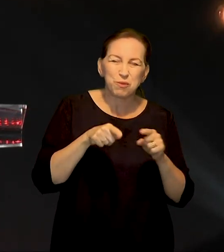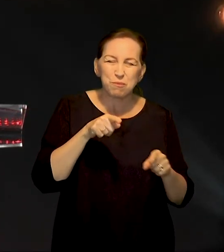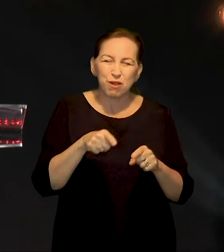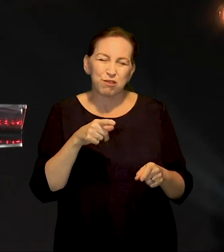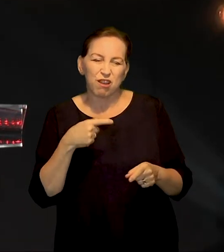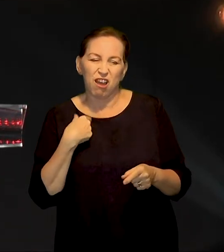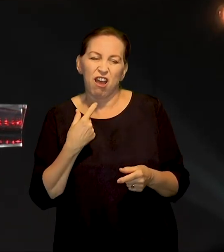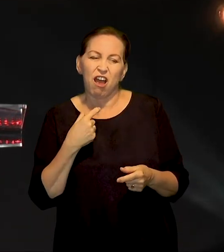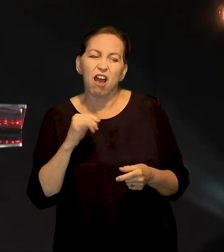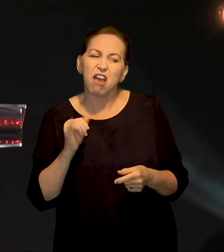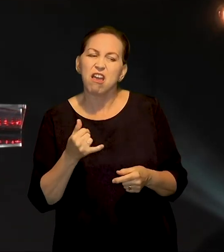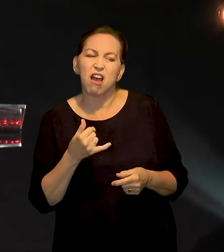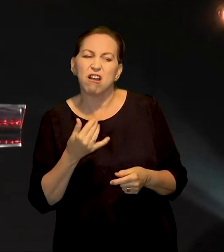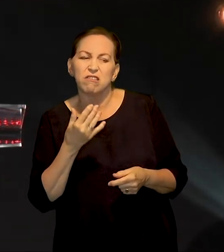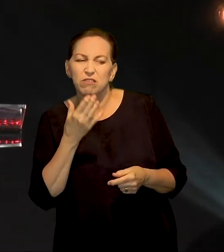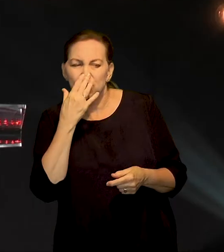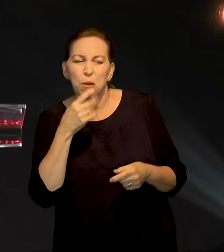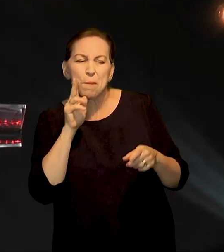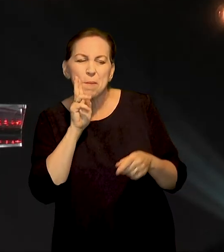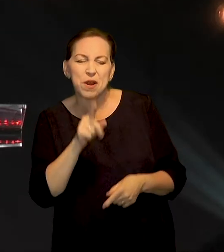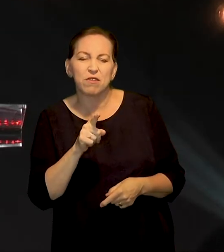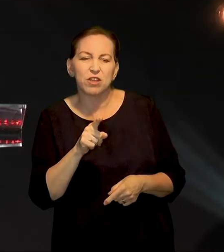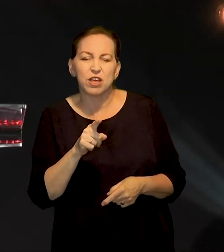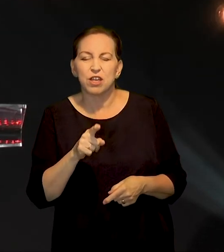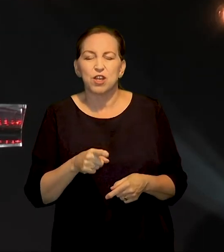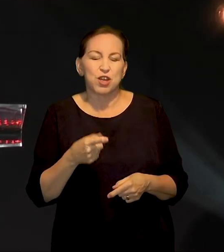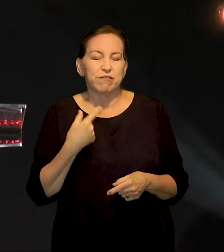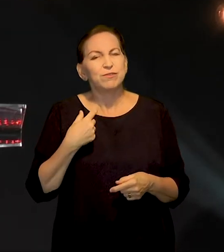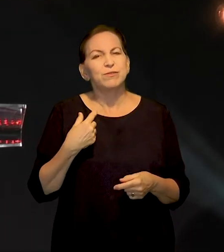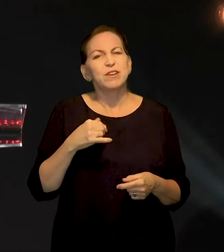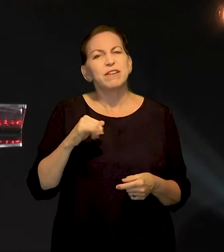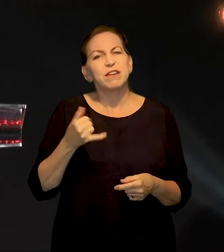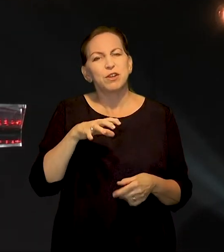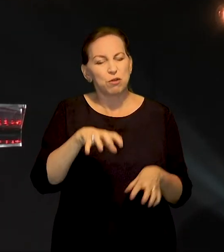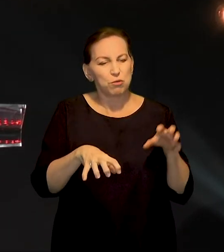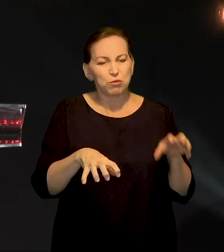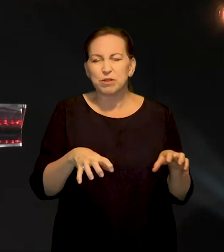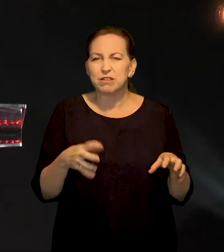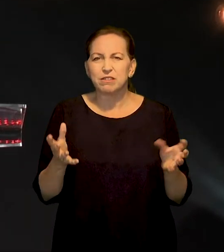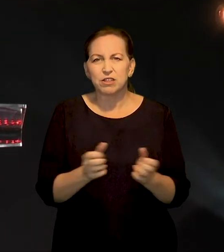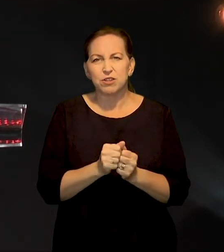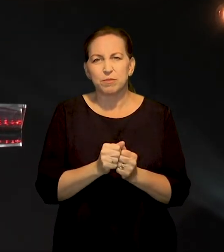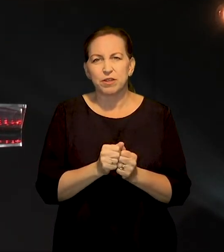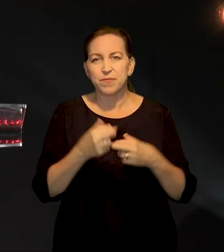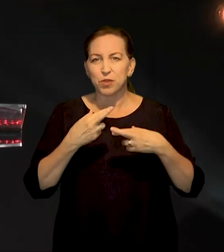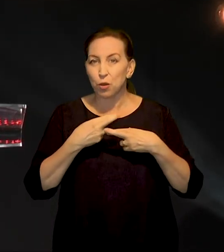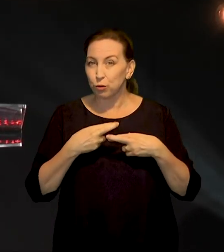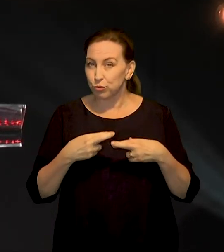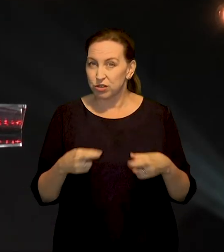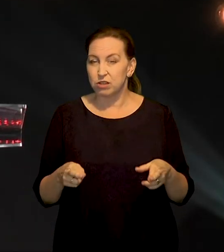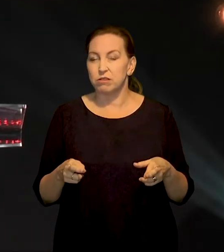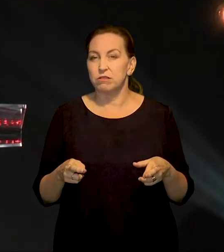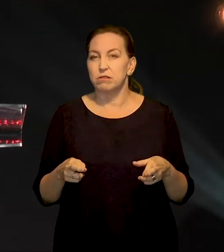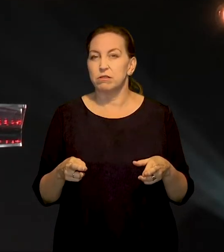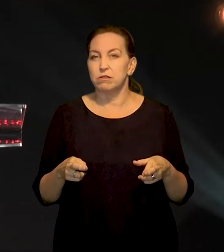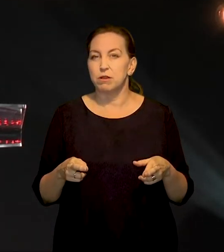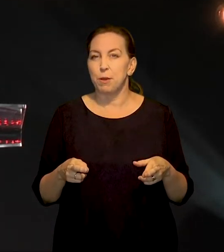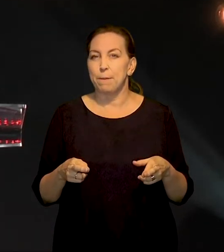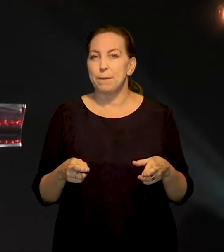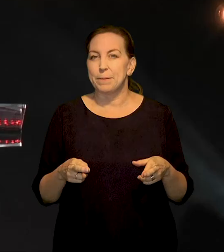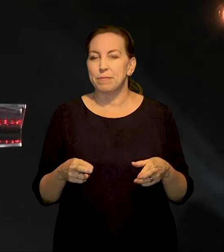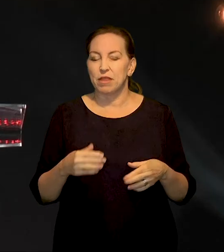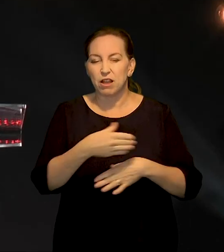Grupa, która się burzyła, grupa, która szukała sprawiedliwości, to mnie cuci. To mnie sprawia, że nawet